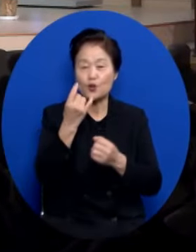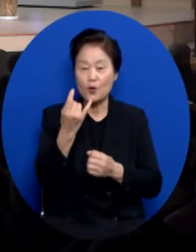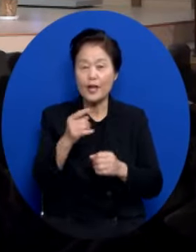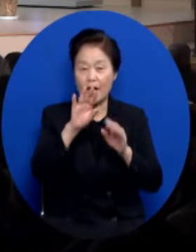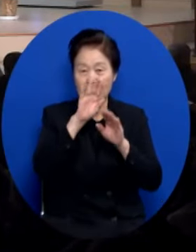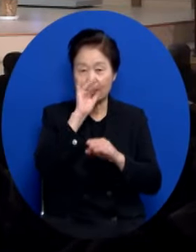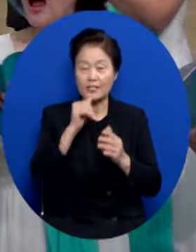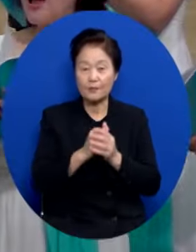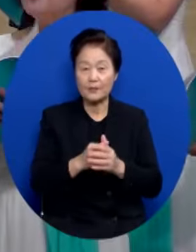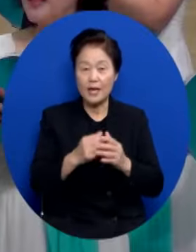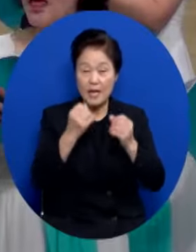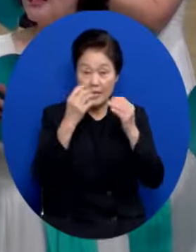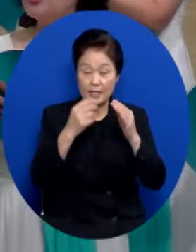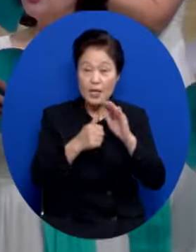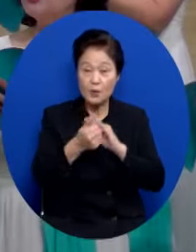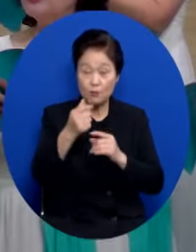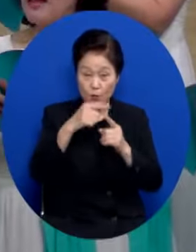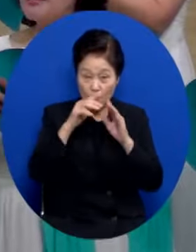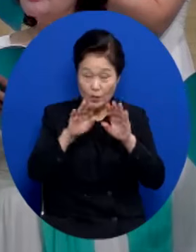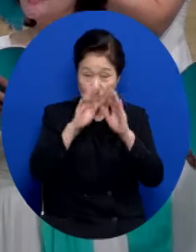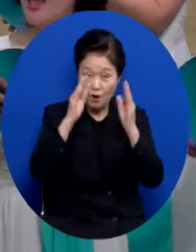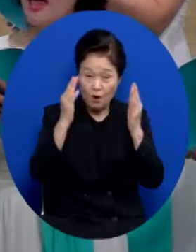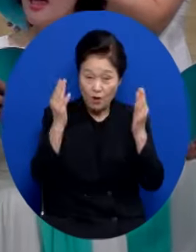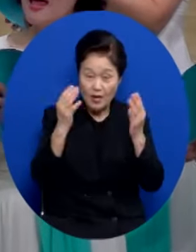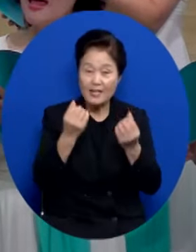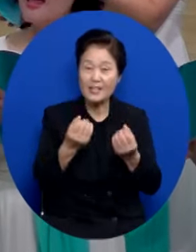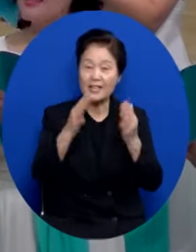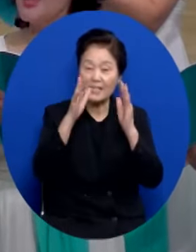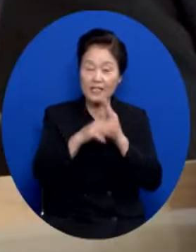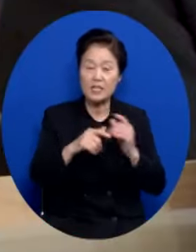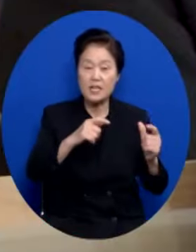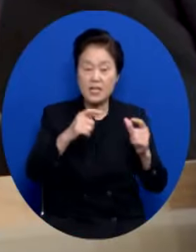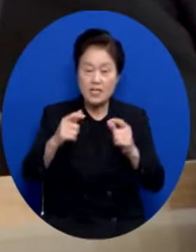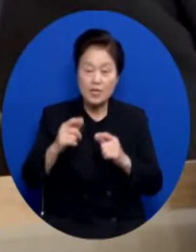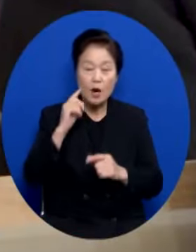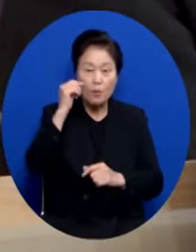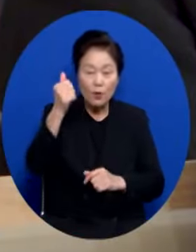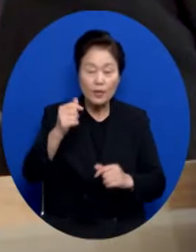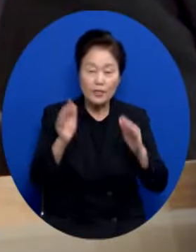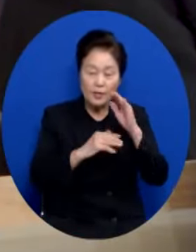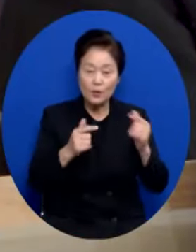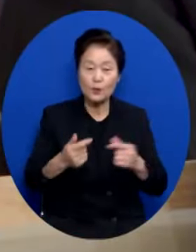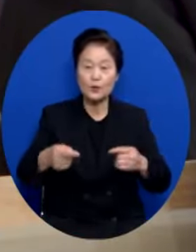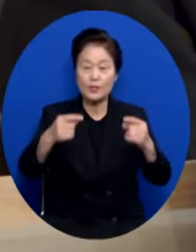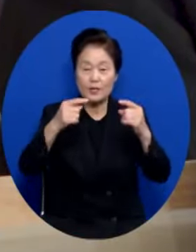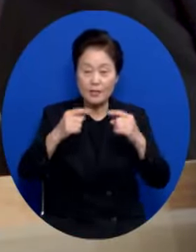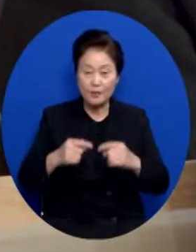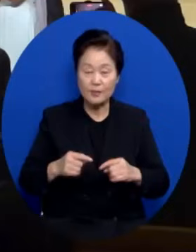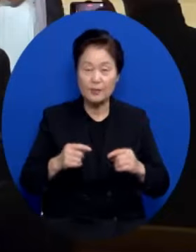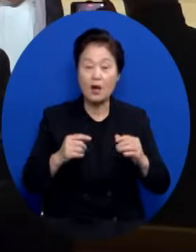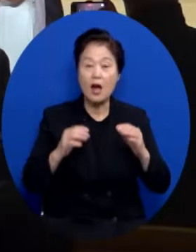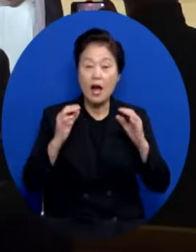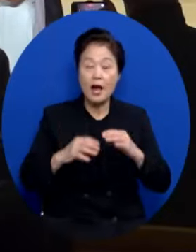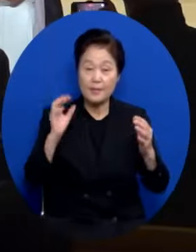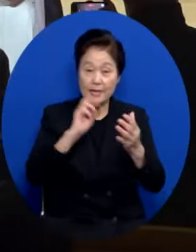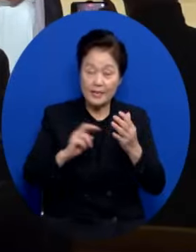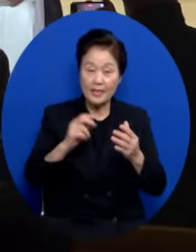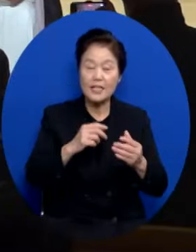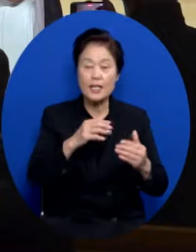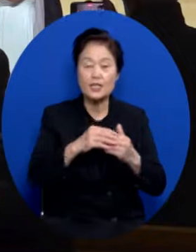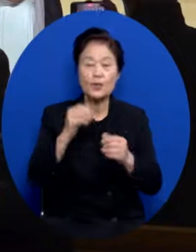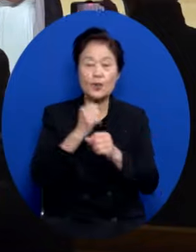전주 새소망교회에서 열린 연주회에는 지역의 목회자와 성도들이 참석했으며 CTS 전북방송 합창단이 인도하심을